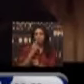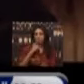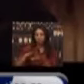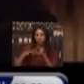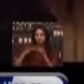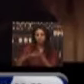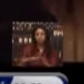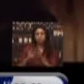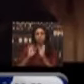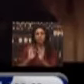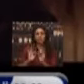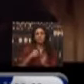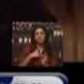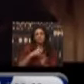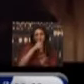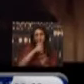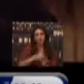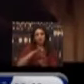هي دي اللي